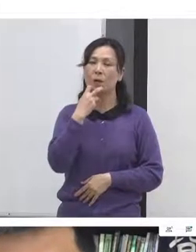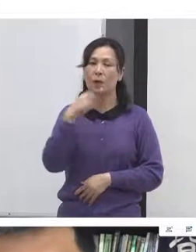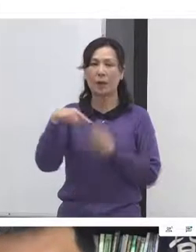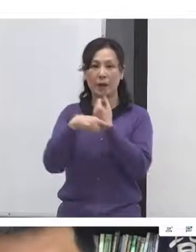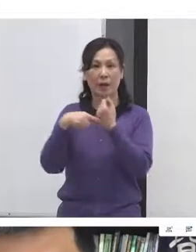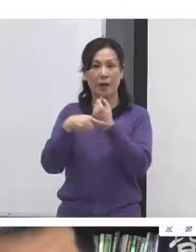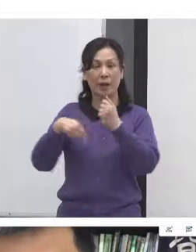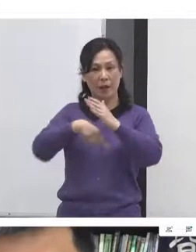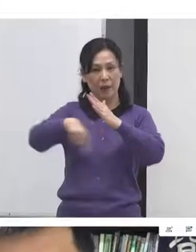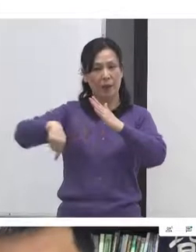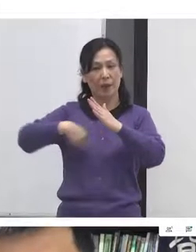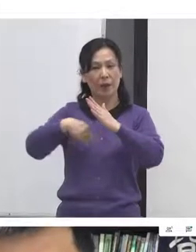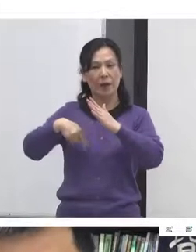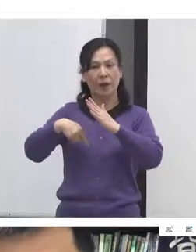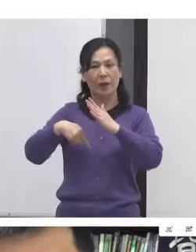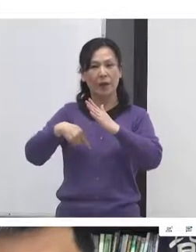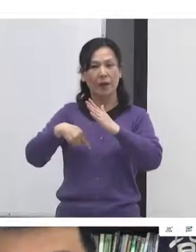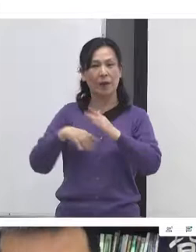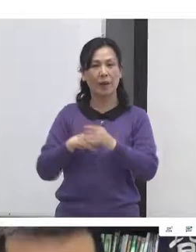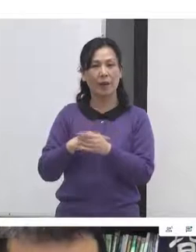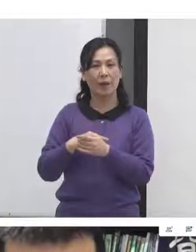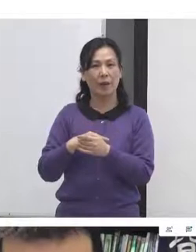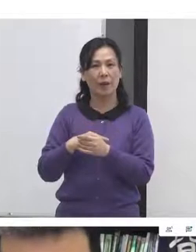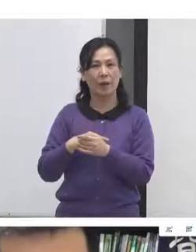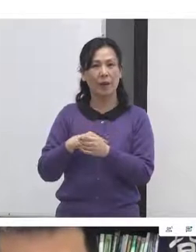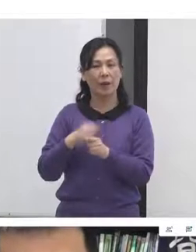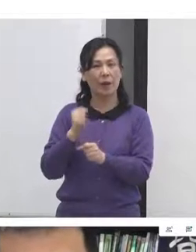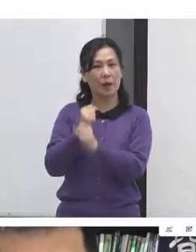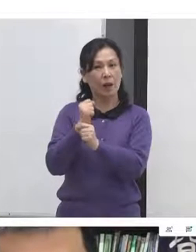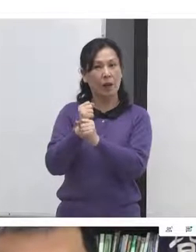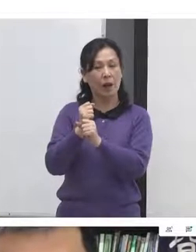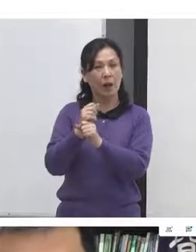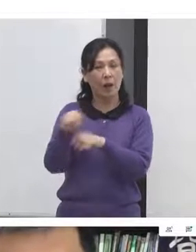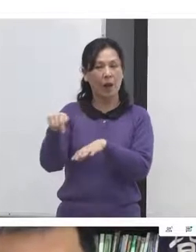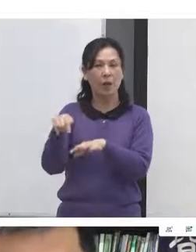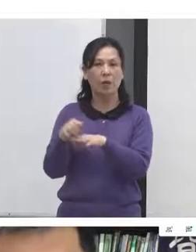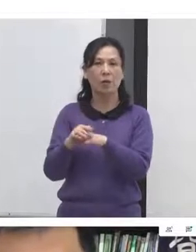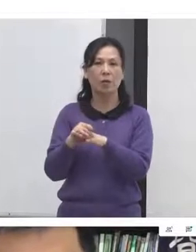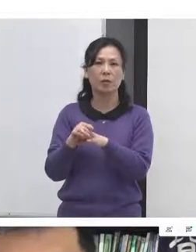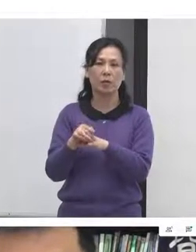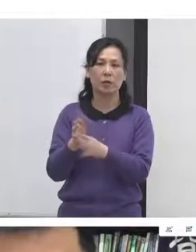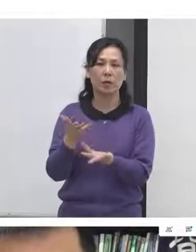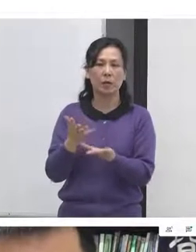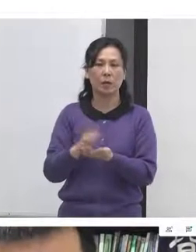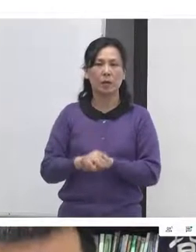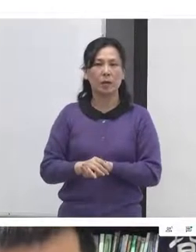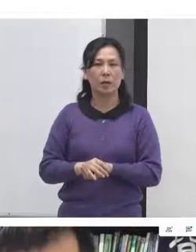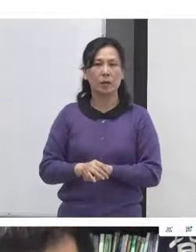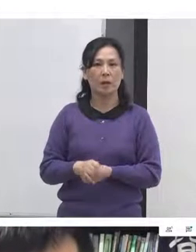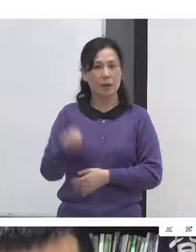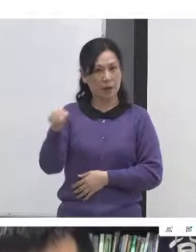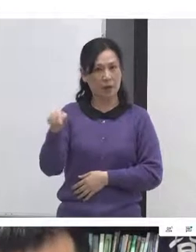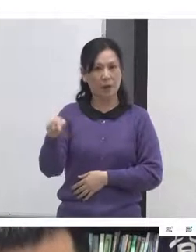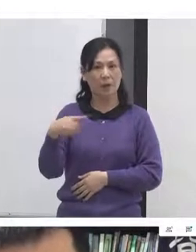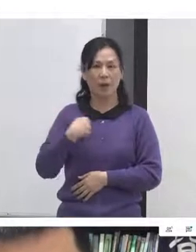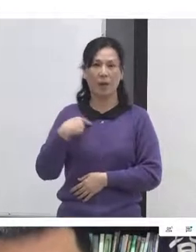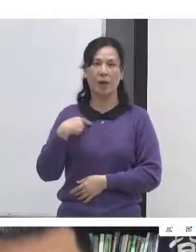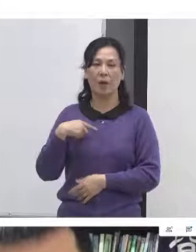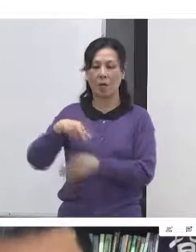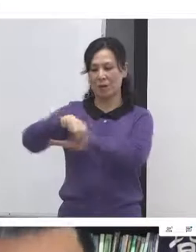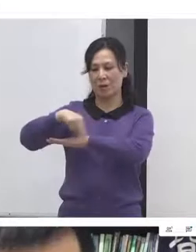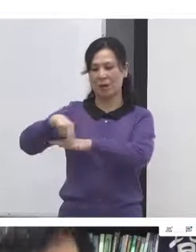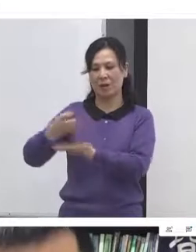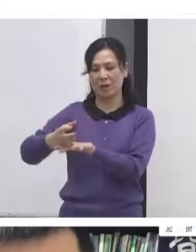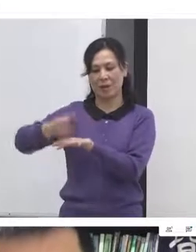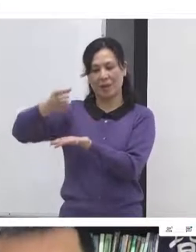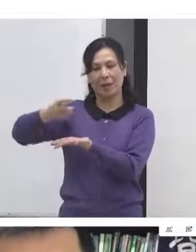在中研院做那个 Link Data 的时候，然后那时候我做的一个杯子的